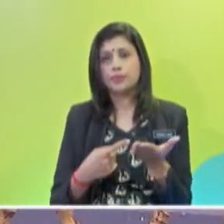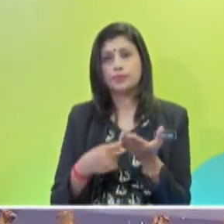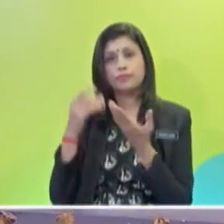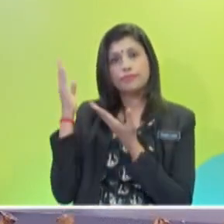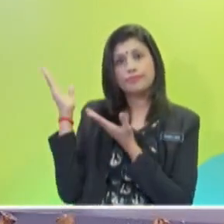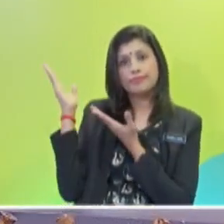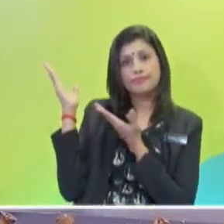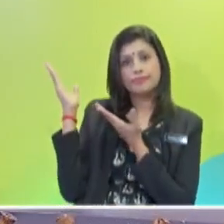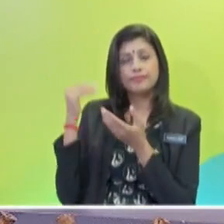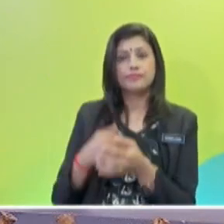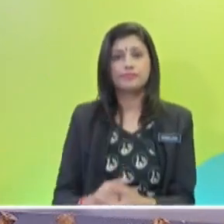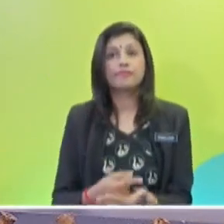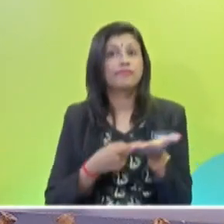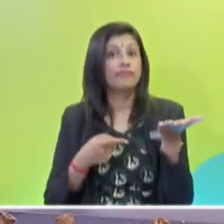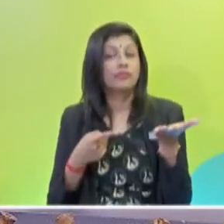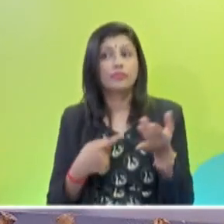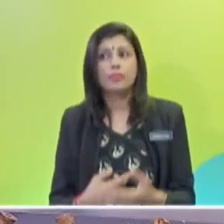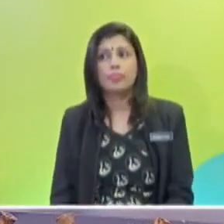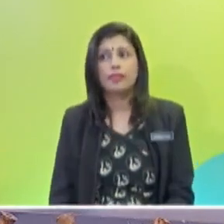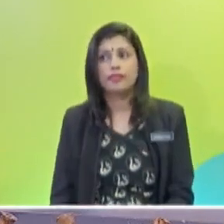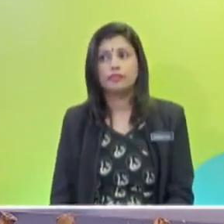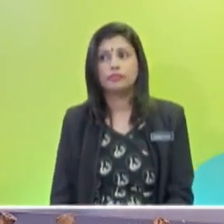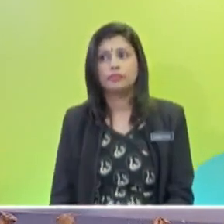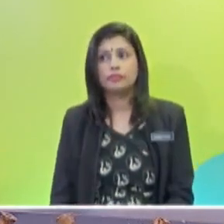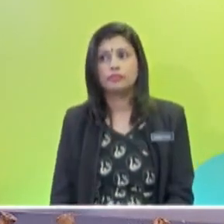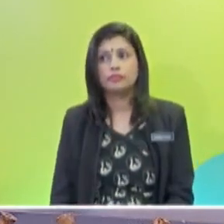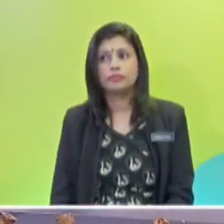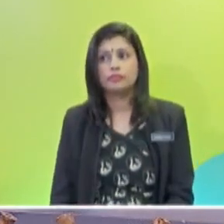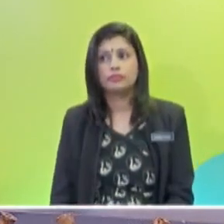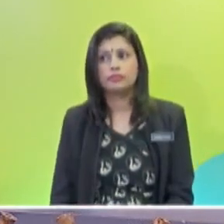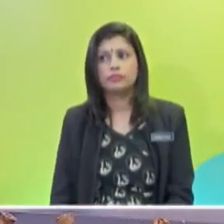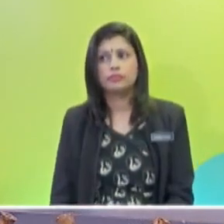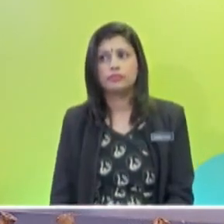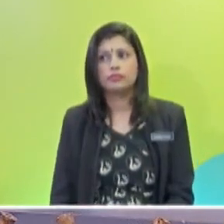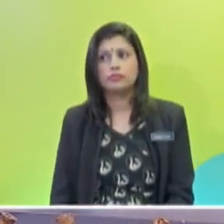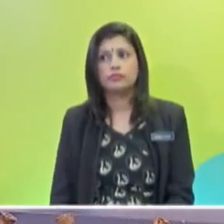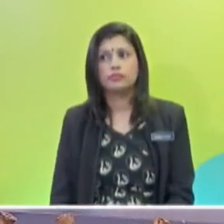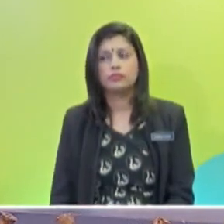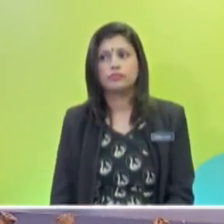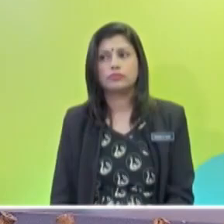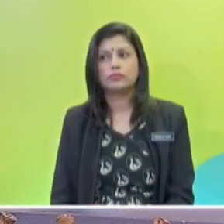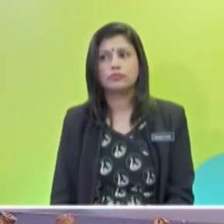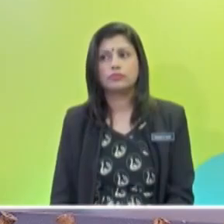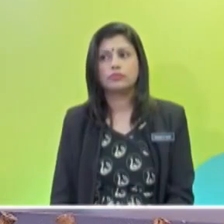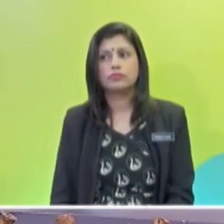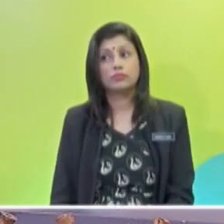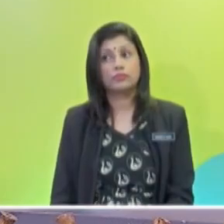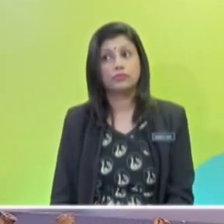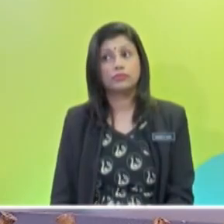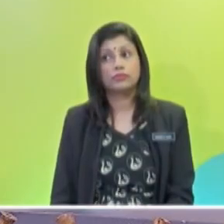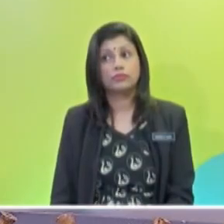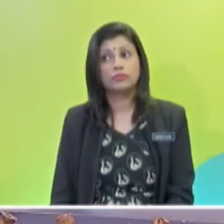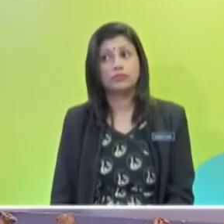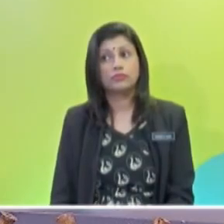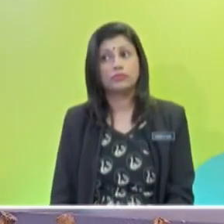nak padankan ni? Macam ni, cikgu, betul tak? Saya padankan jeng-jeng-jeng. Wah, cikgu!